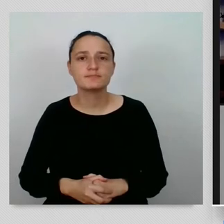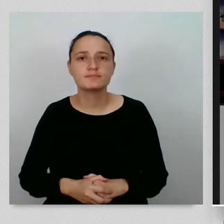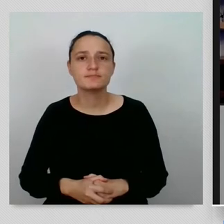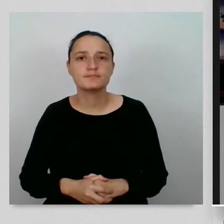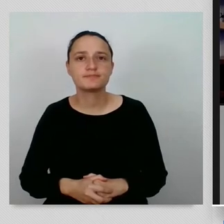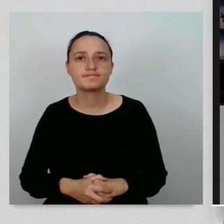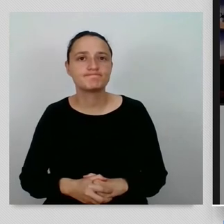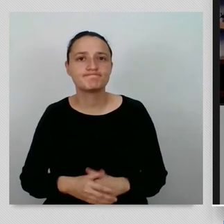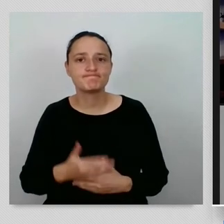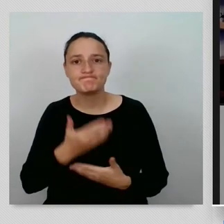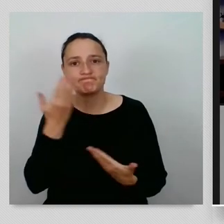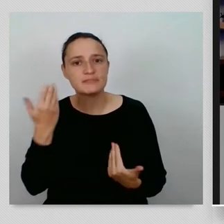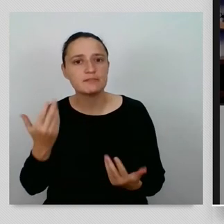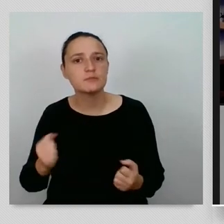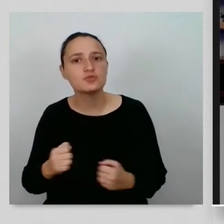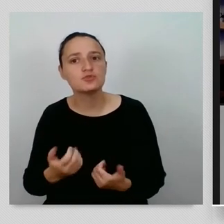Nie wiemy, co się dzieje.